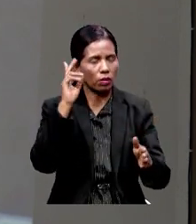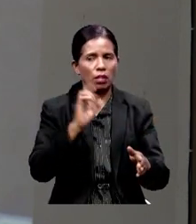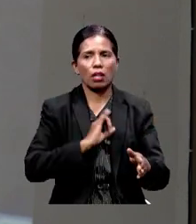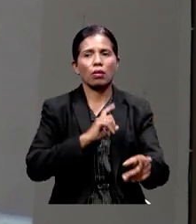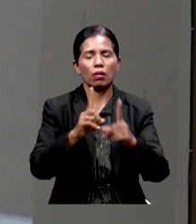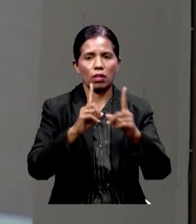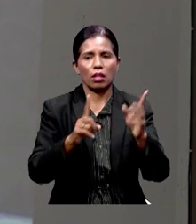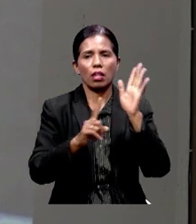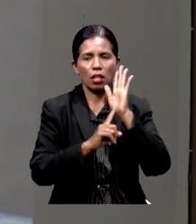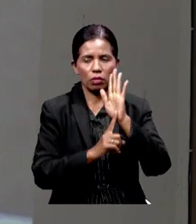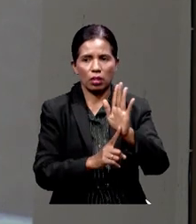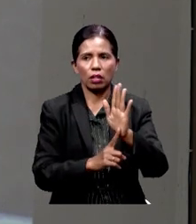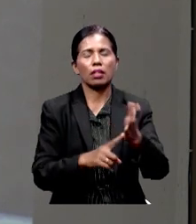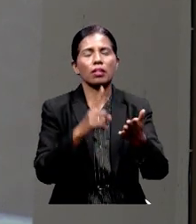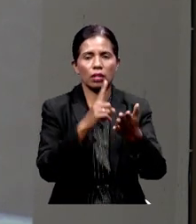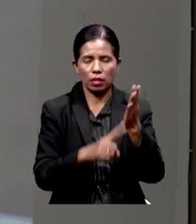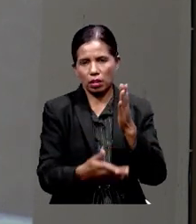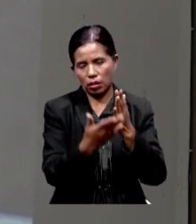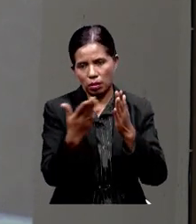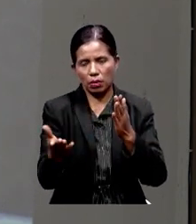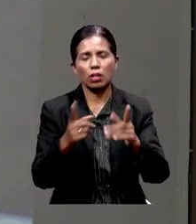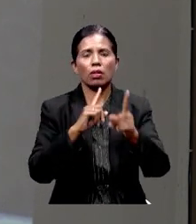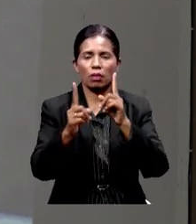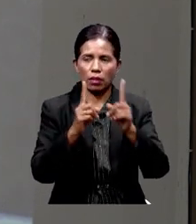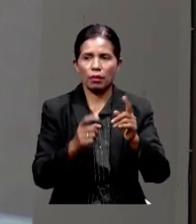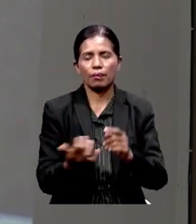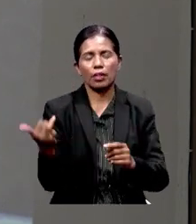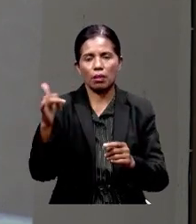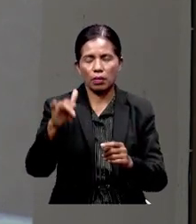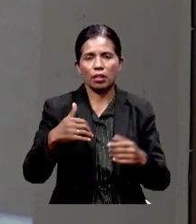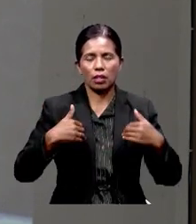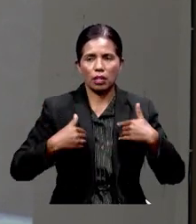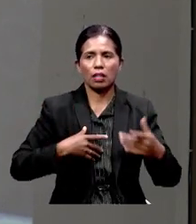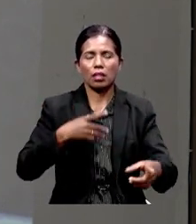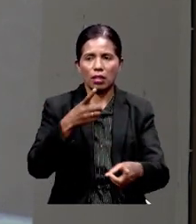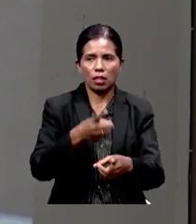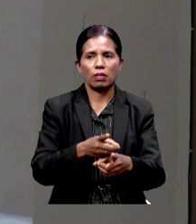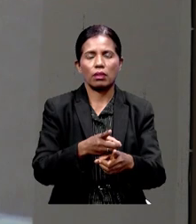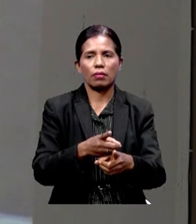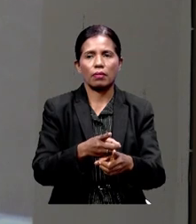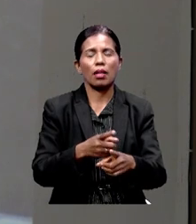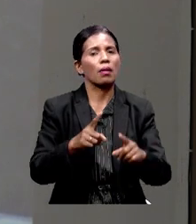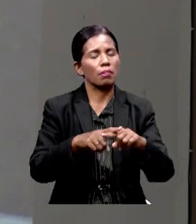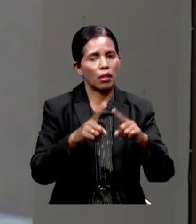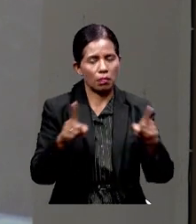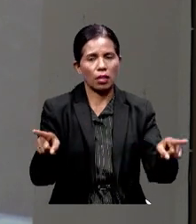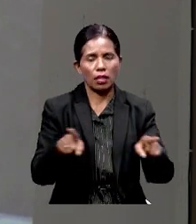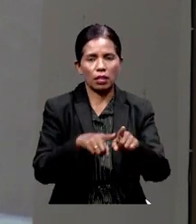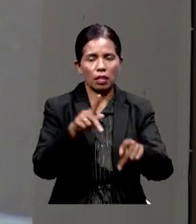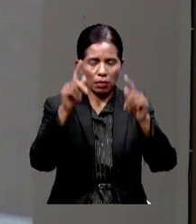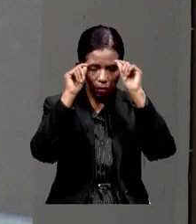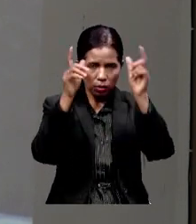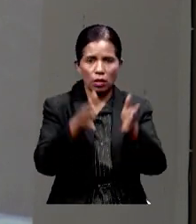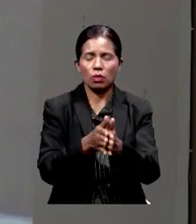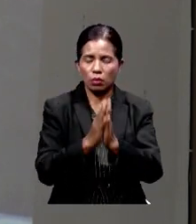Atu ato det yang katak, sai det mak ita bot sira kulia, ita bot sira ya jere itu duni. Mai beh nesa timur wang hau husu